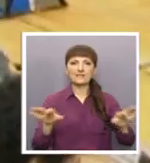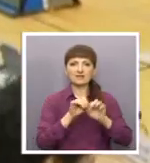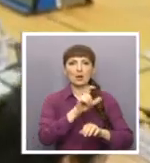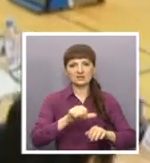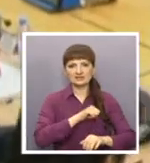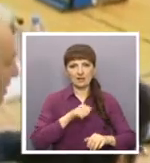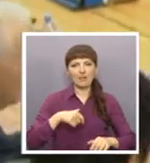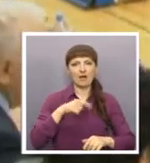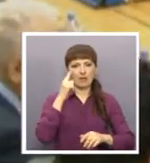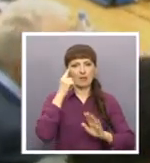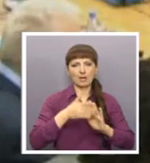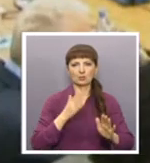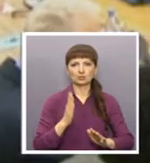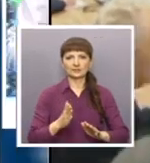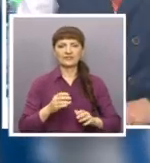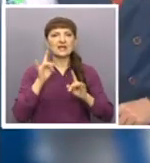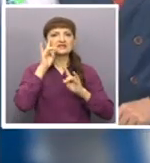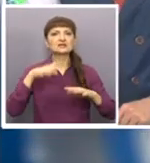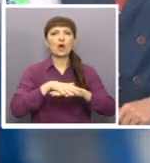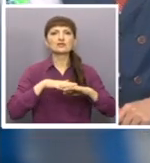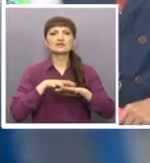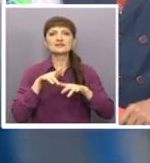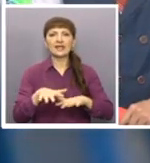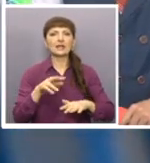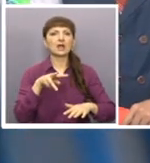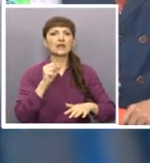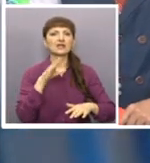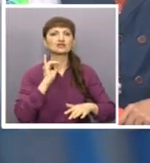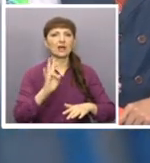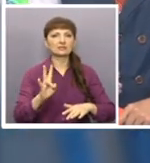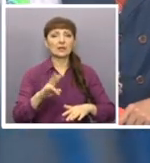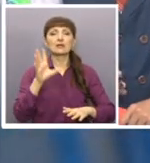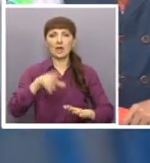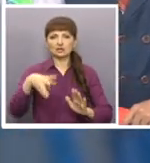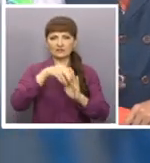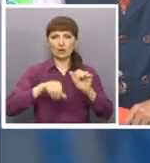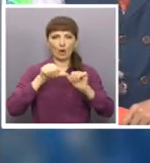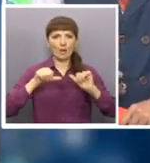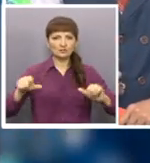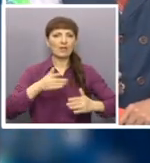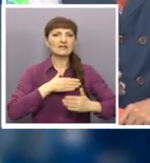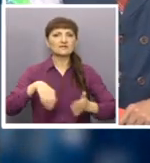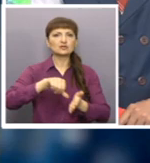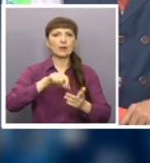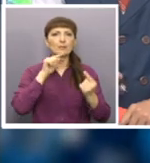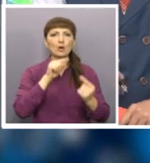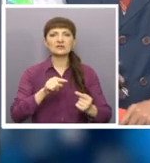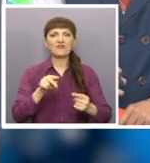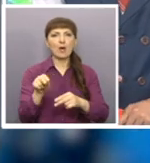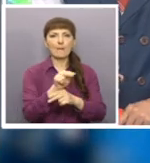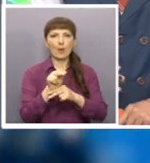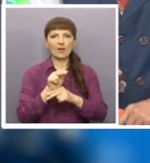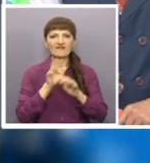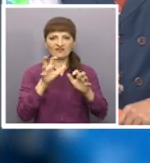выводы. Известный общественный деятель Мухтар Тайжан также вошел в состав комиссии. Он активно выступал против отдельных поправок